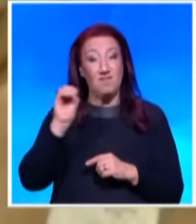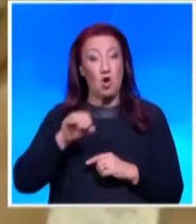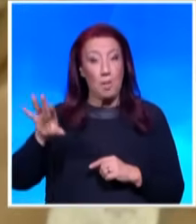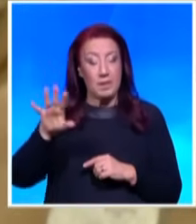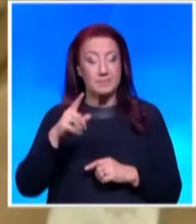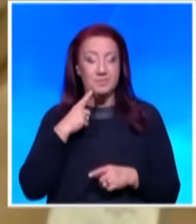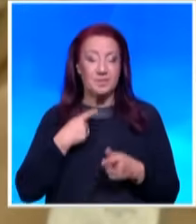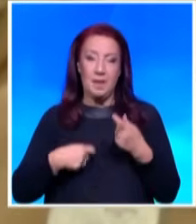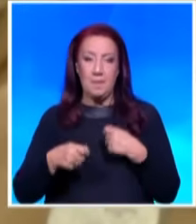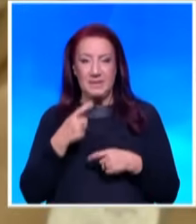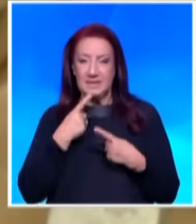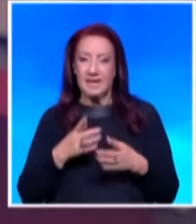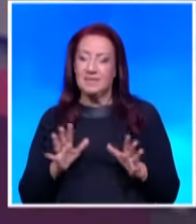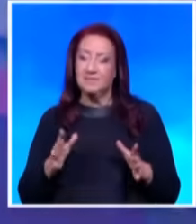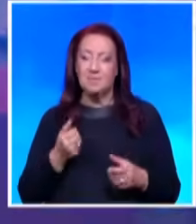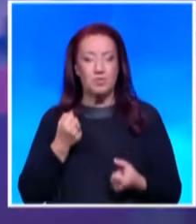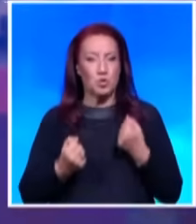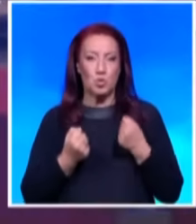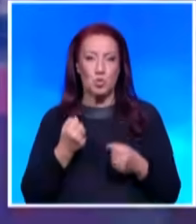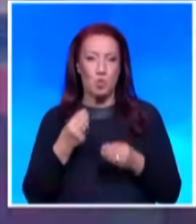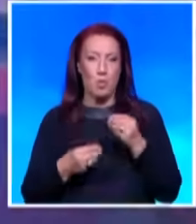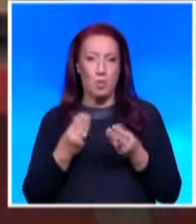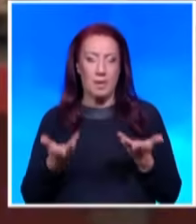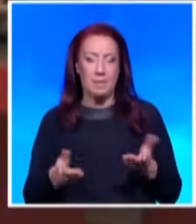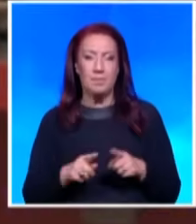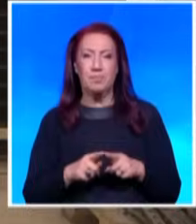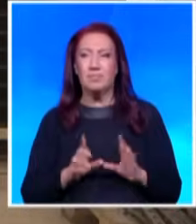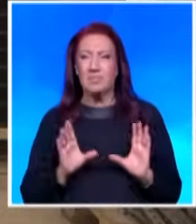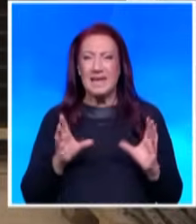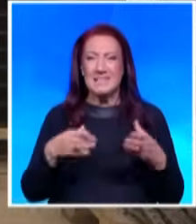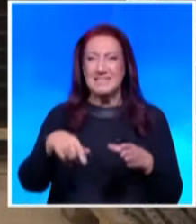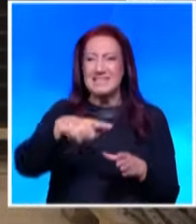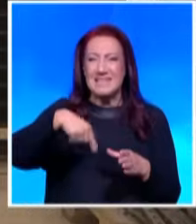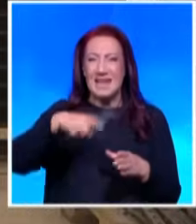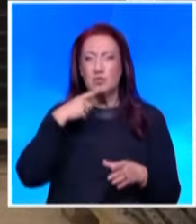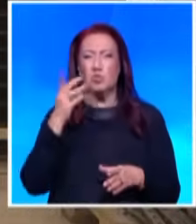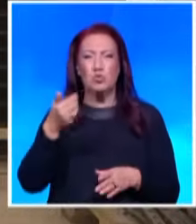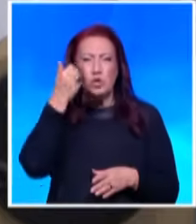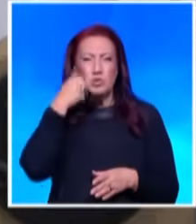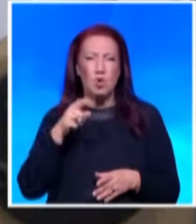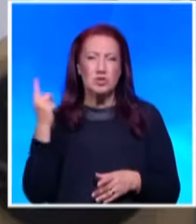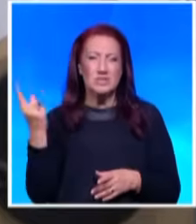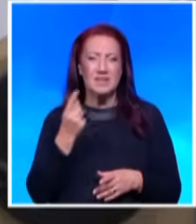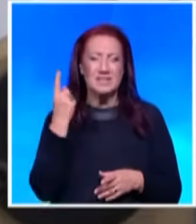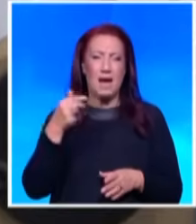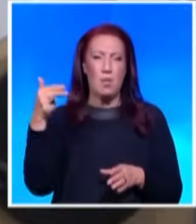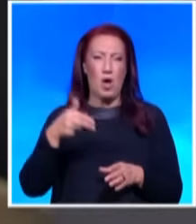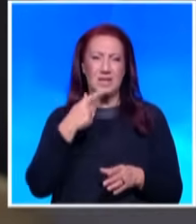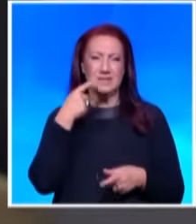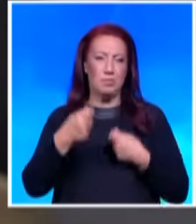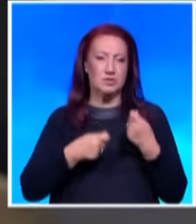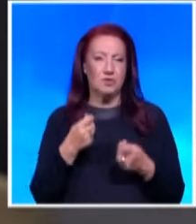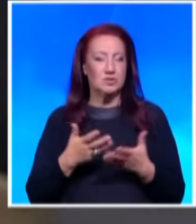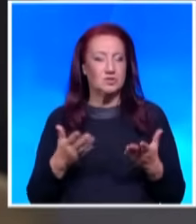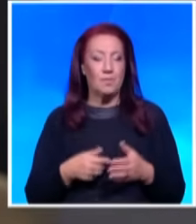признава, че трудно ще се справи с поскъпването. Цели сектори, в които консумацията на природен газ е значителна, ще бъдат сериозно засегнати.